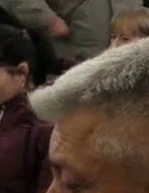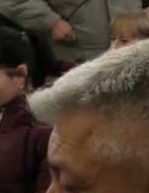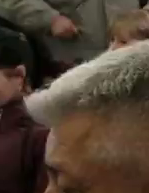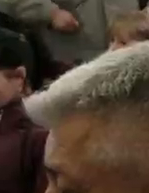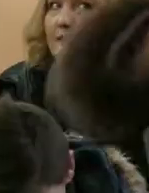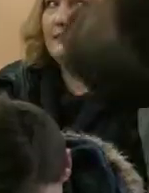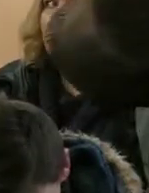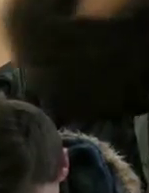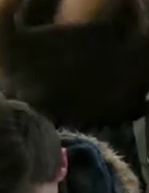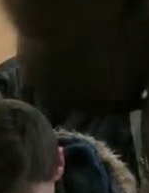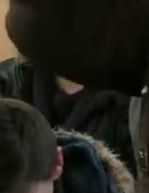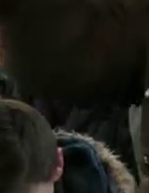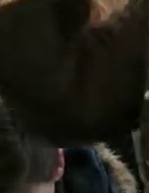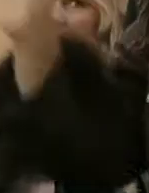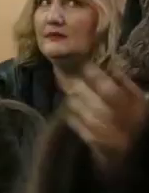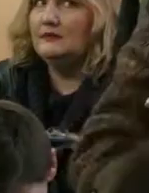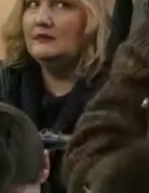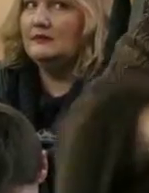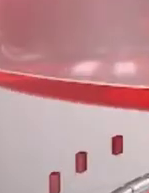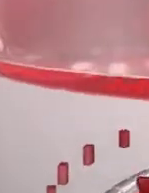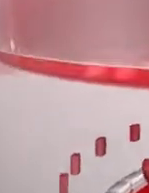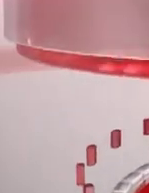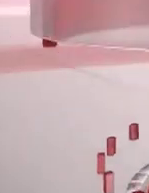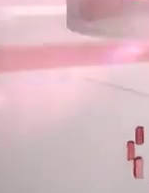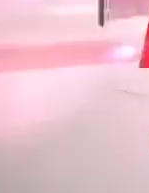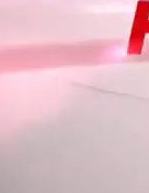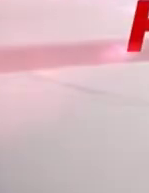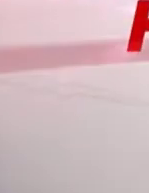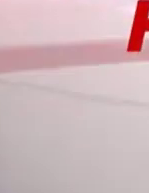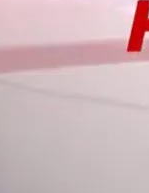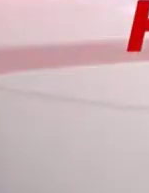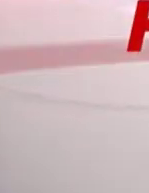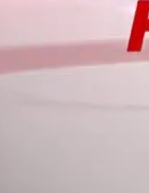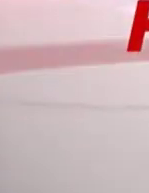автобусів вийдуть на маршрути, з'ясовували кореспонденти Суспільного.